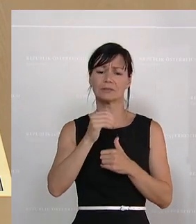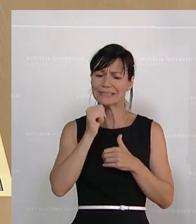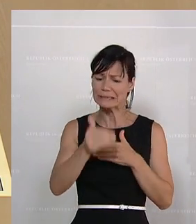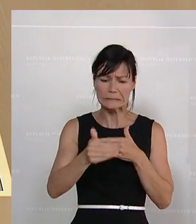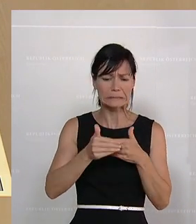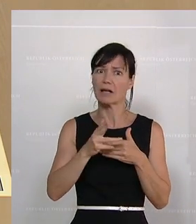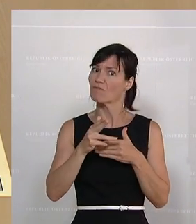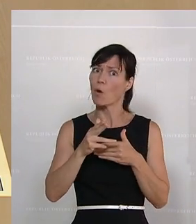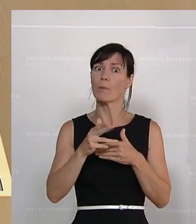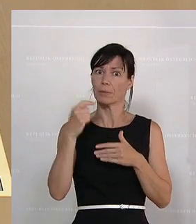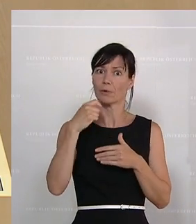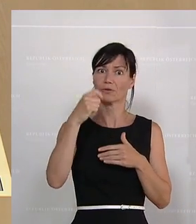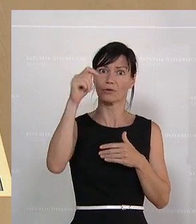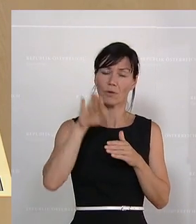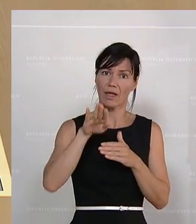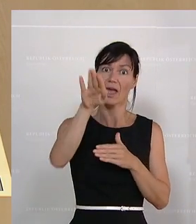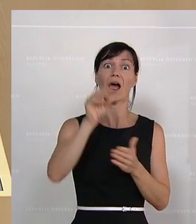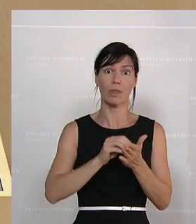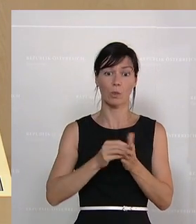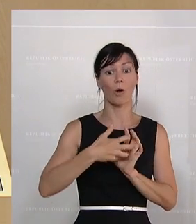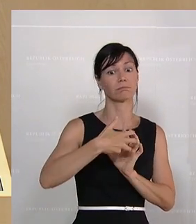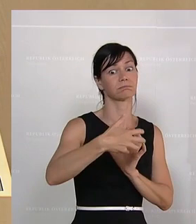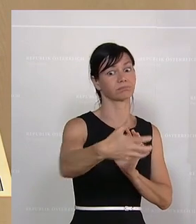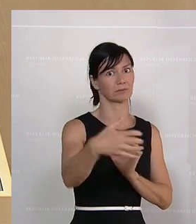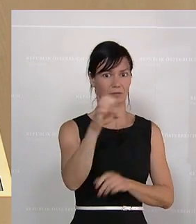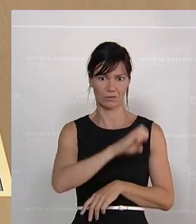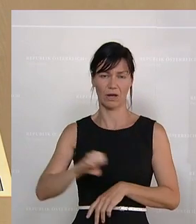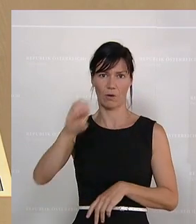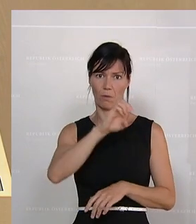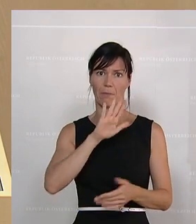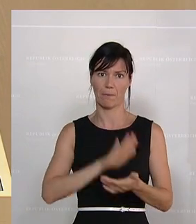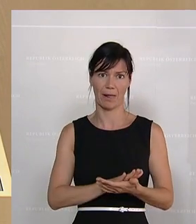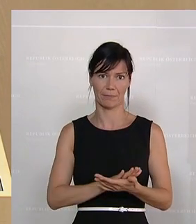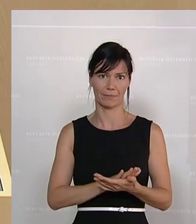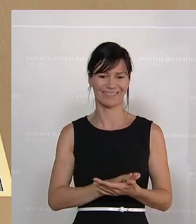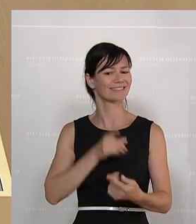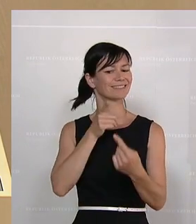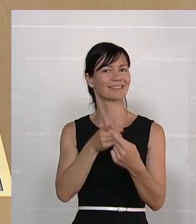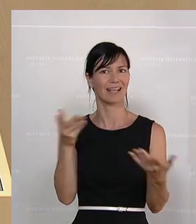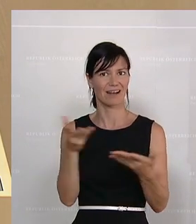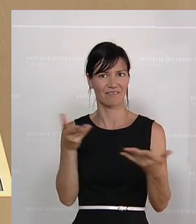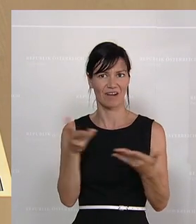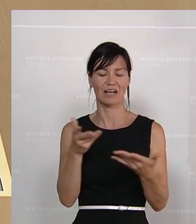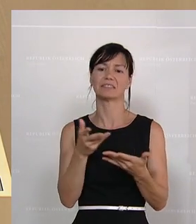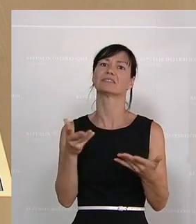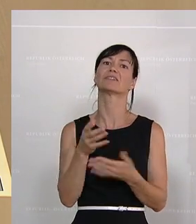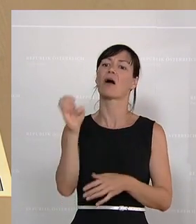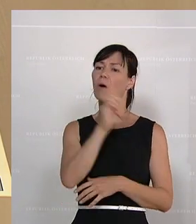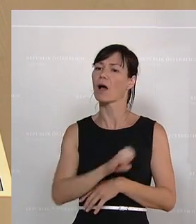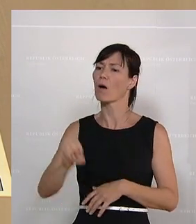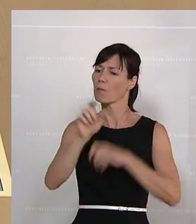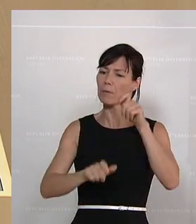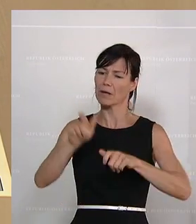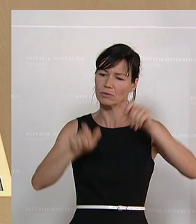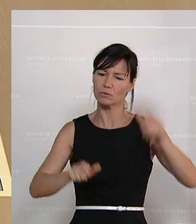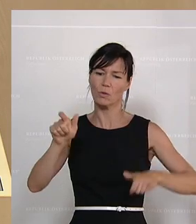länger spüren in ganz europa worum geht es geht es darum menschen in österreich davor zu bewahren in die armut abzurutschen